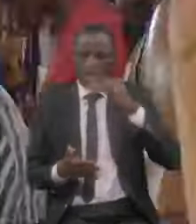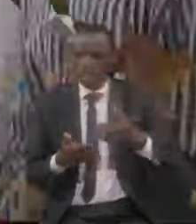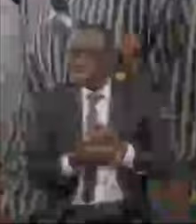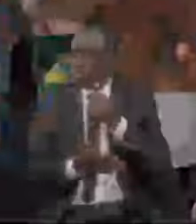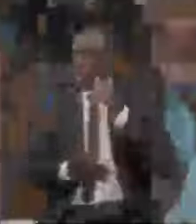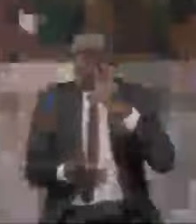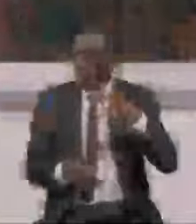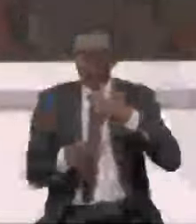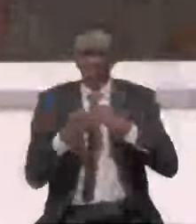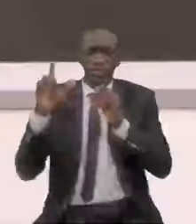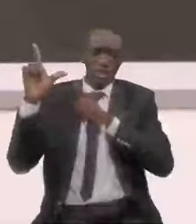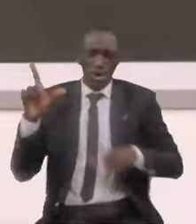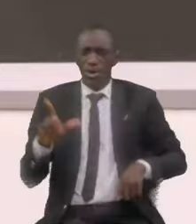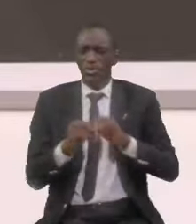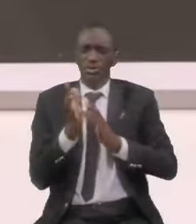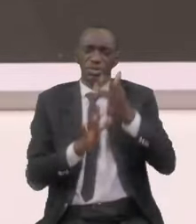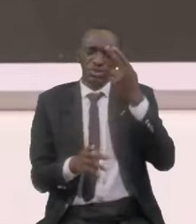de Jésus.